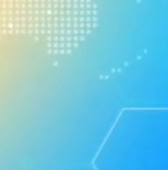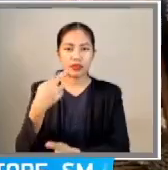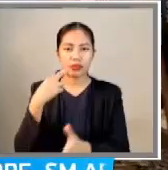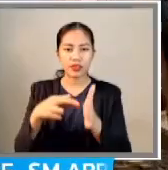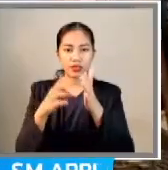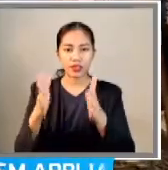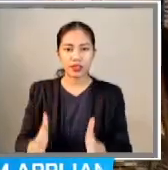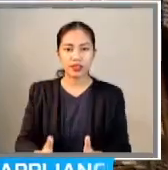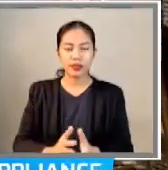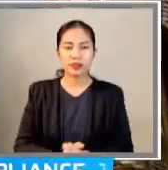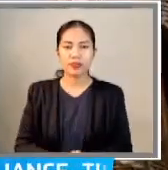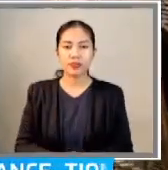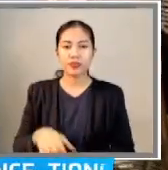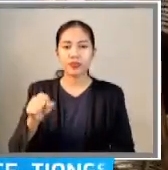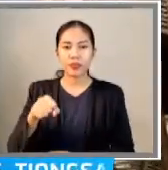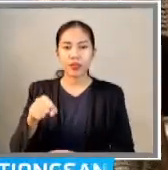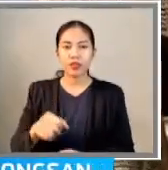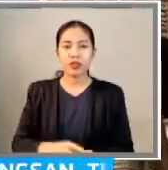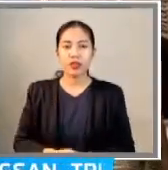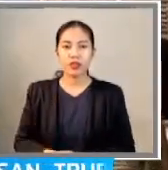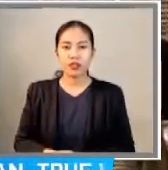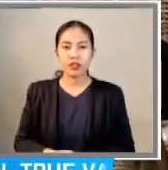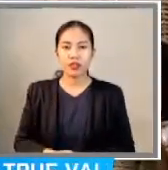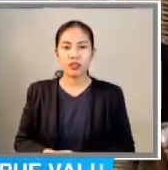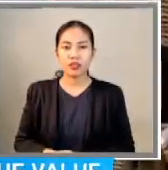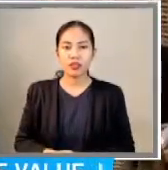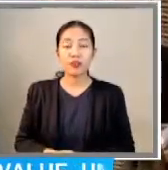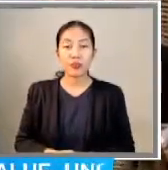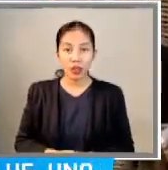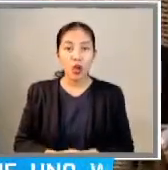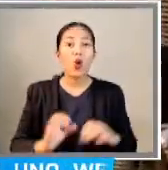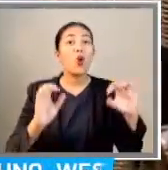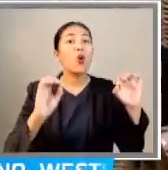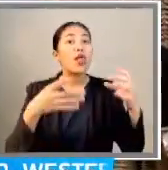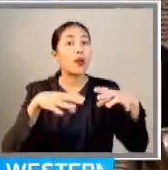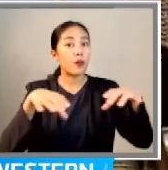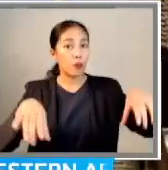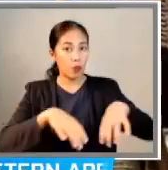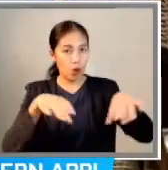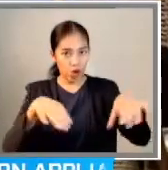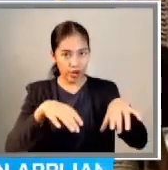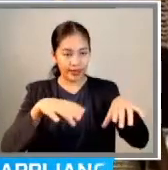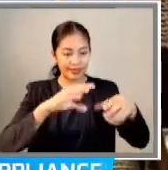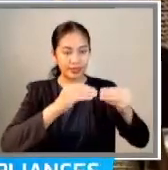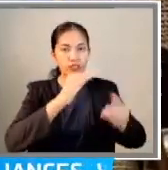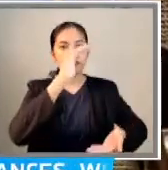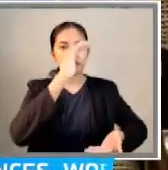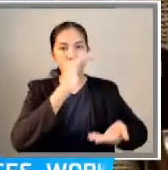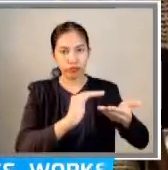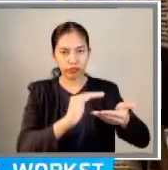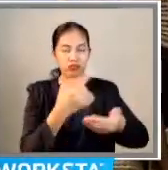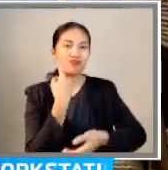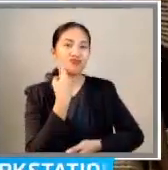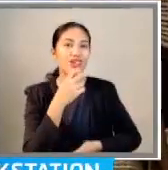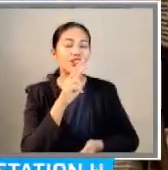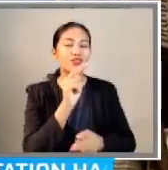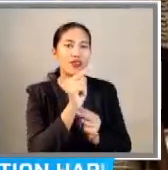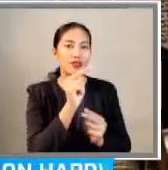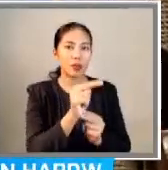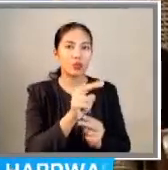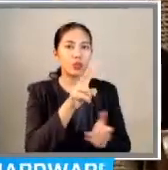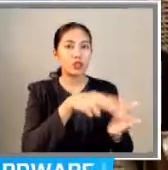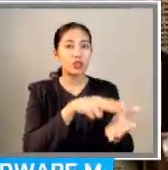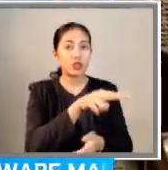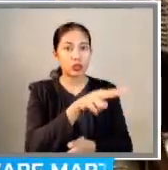Tony, nabawasan ang bilang ng mga unemployed o walang trabaho noong November 2022 base sa pinakahuling labor force survey